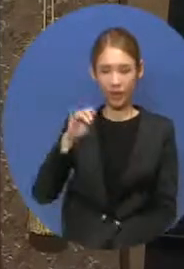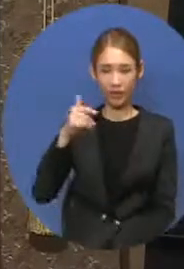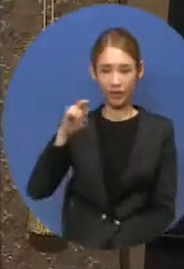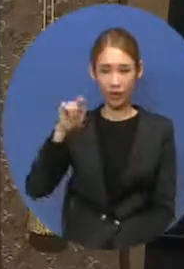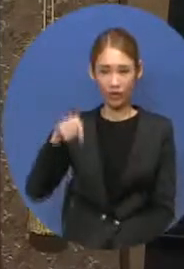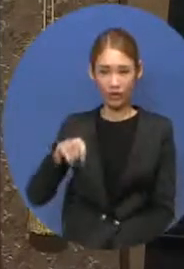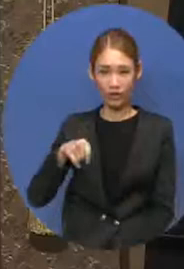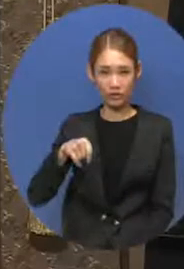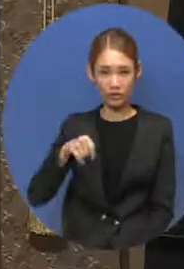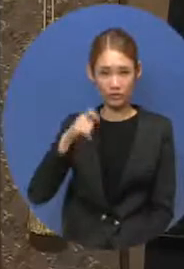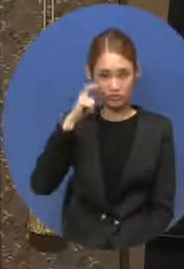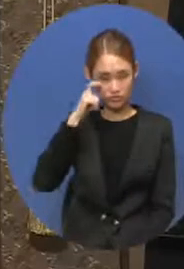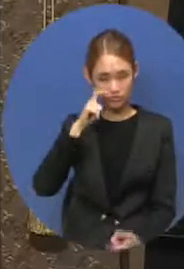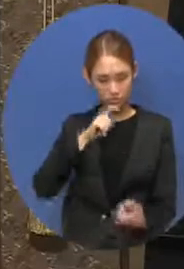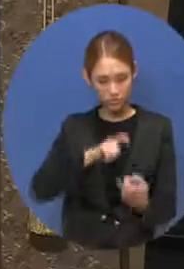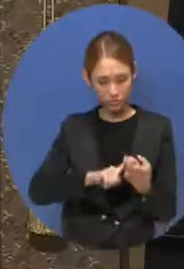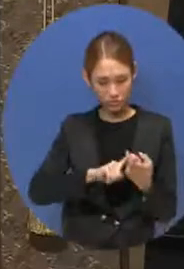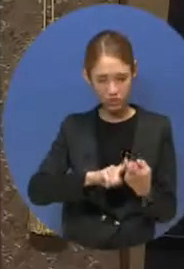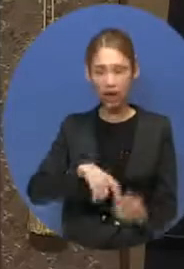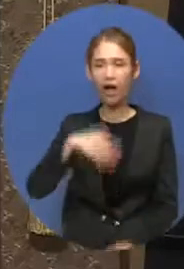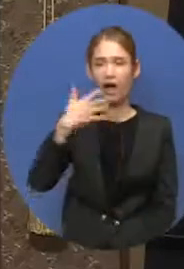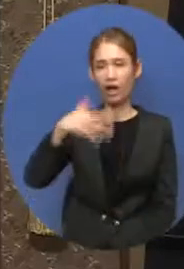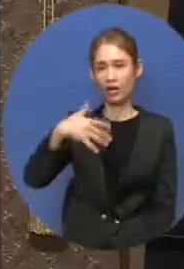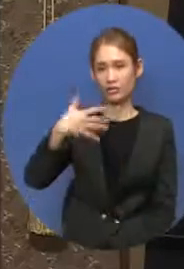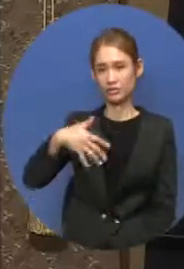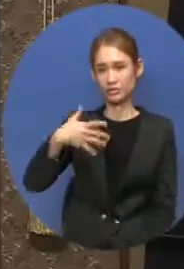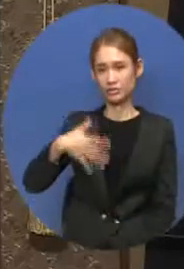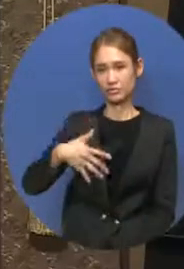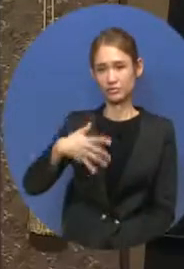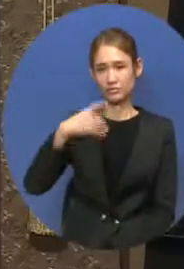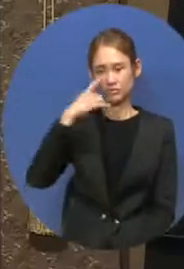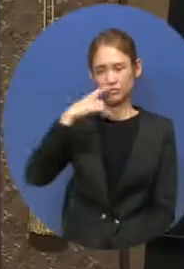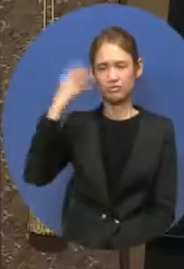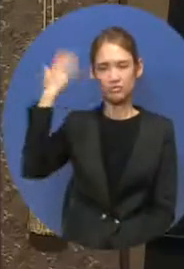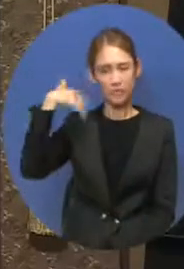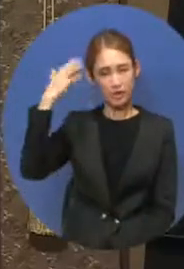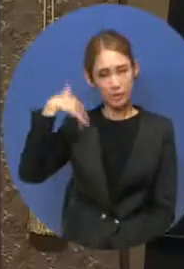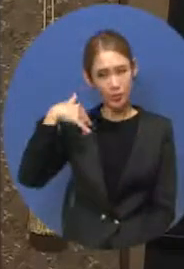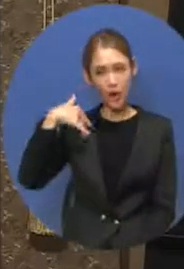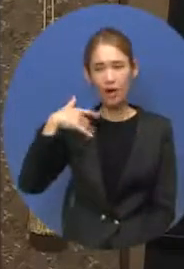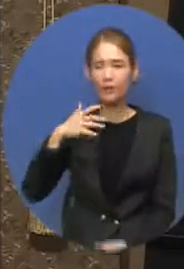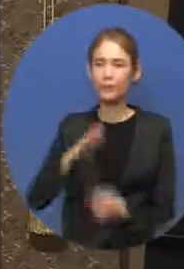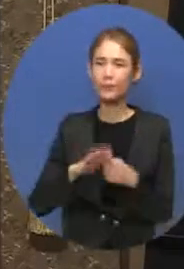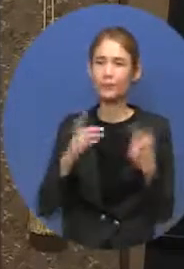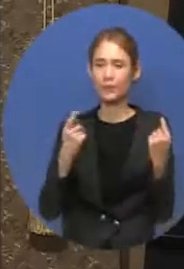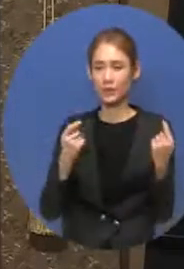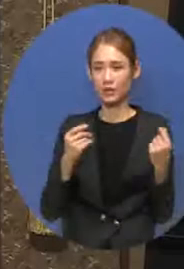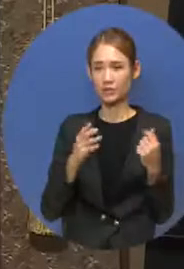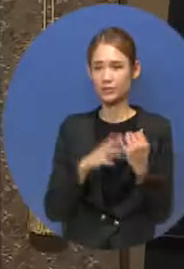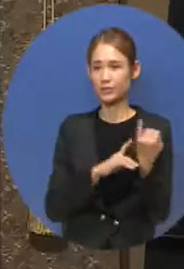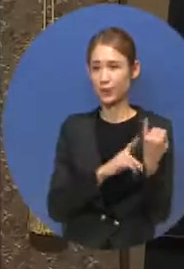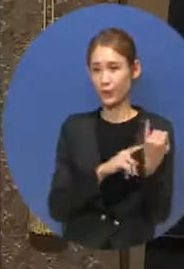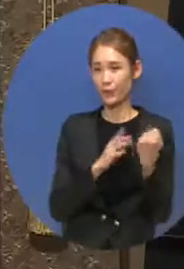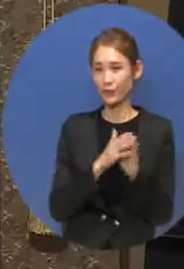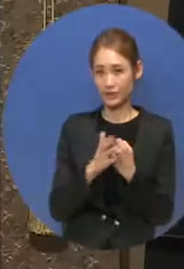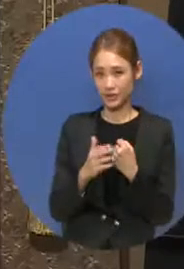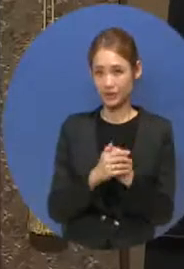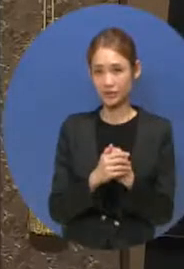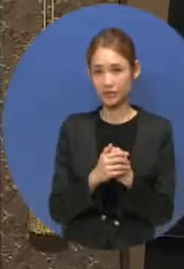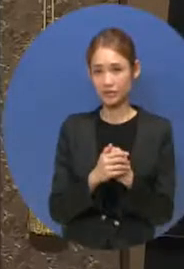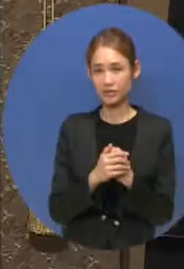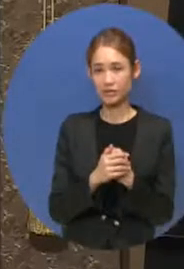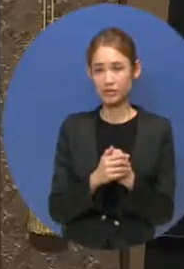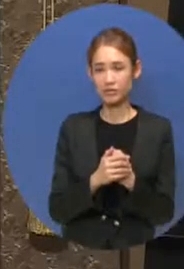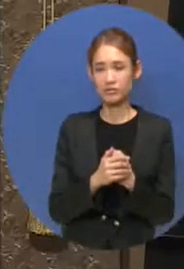아직도 관심을 가지지 못하고 있습니다. 네, 저도 잘 못 들어본 거거든요. 그러셨죠? 근데 이분들도 여성이시기 때문에